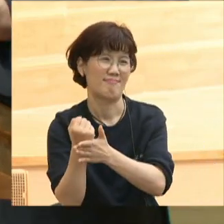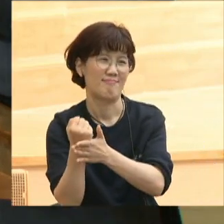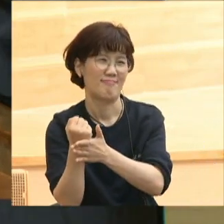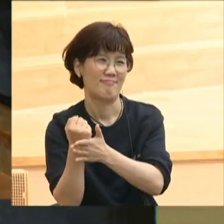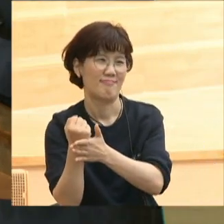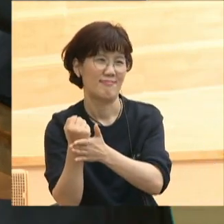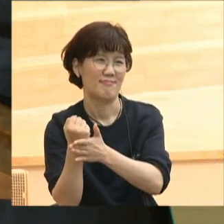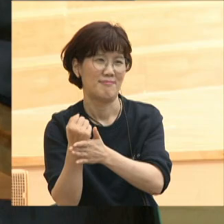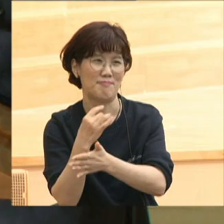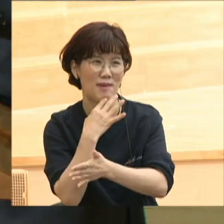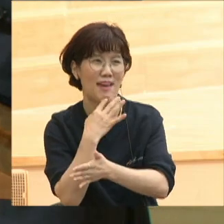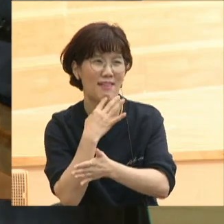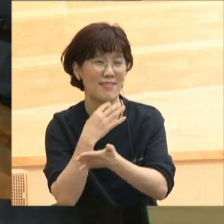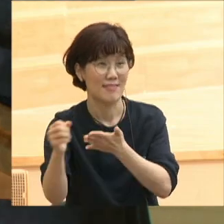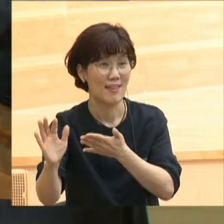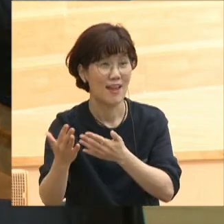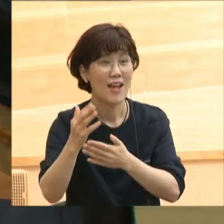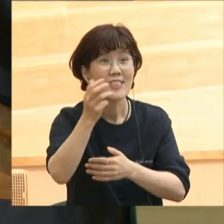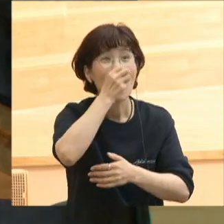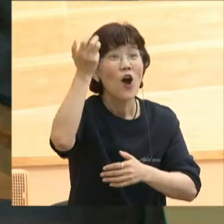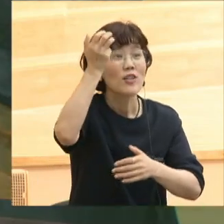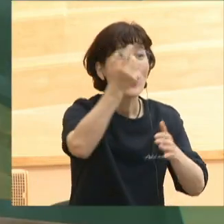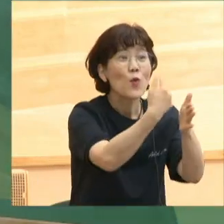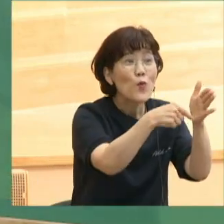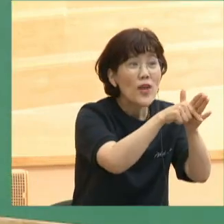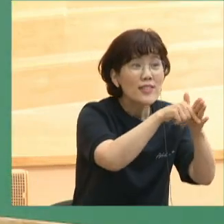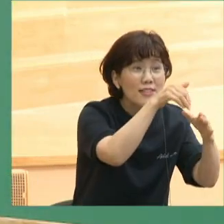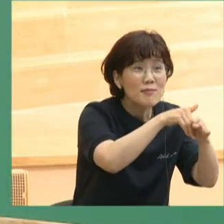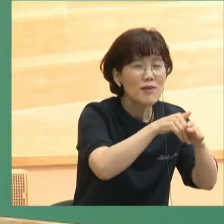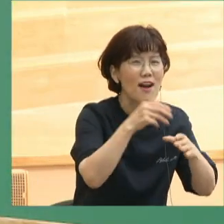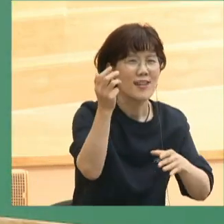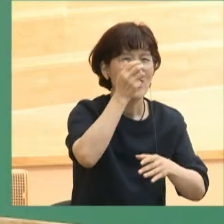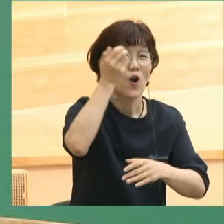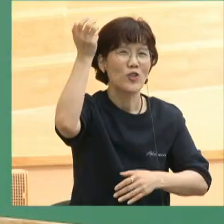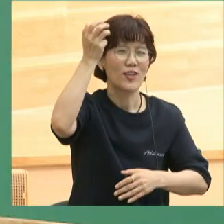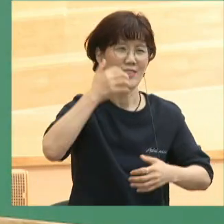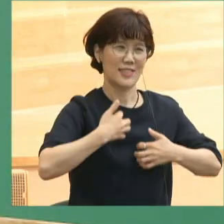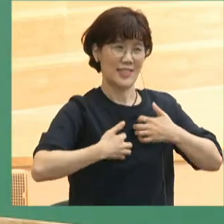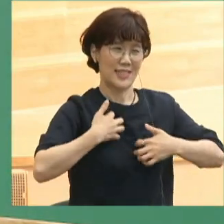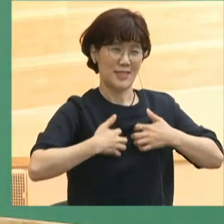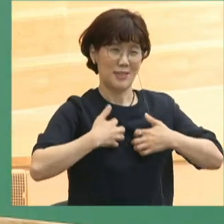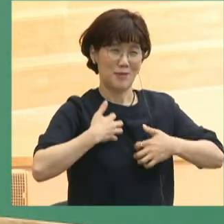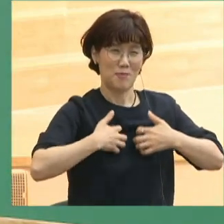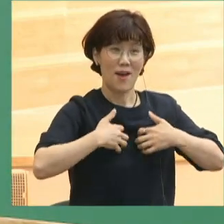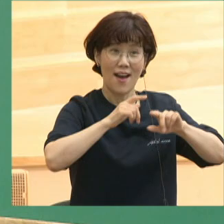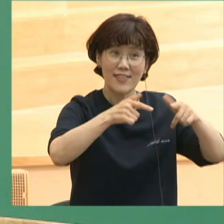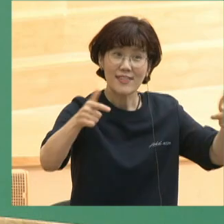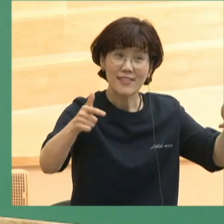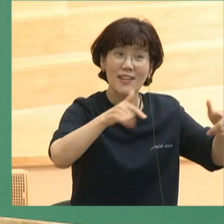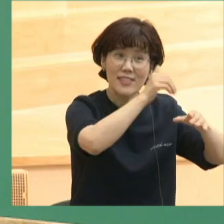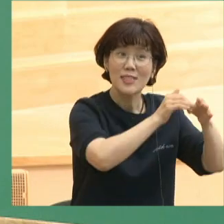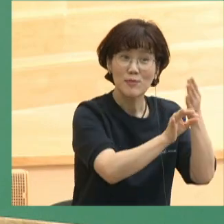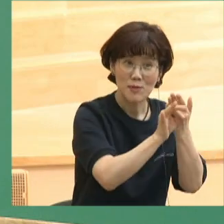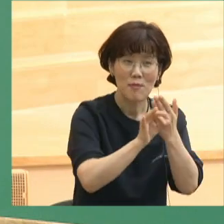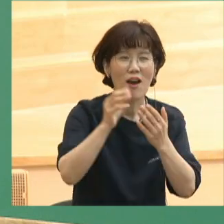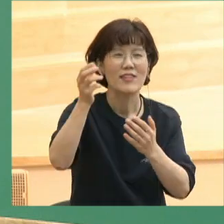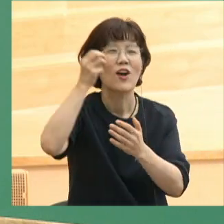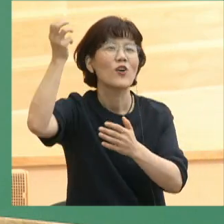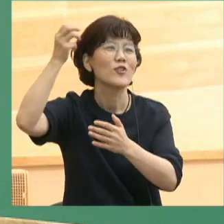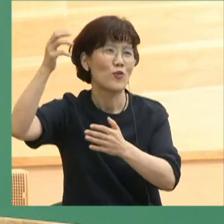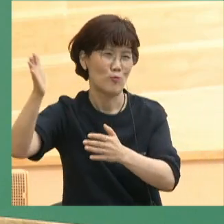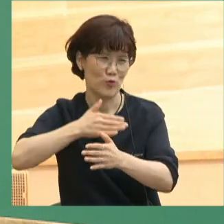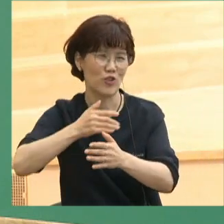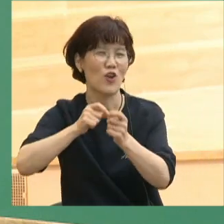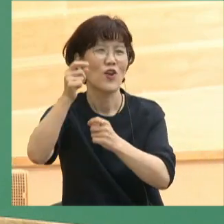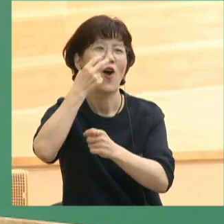근데 성령을 위해 심으면, 그러니까 성령님이 기뻐하는 것들을 계속 심으면 뭘 거둔다고요? 성령으로부터 영생을